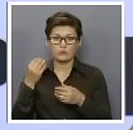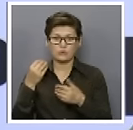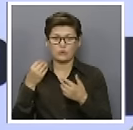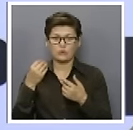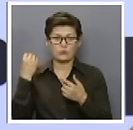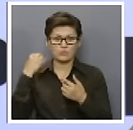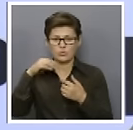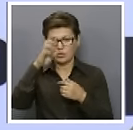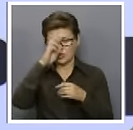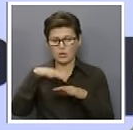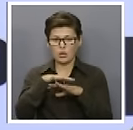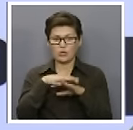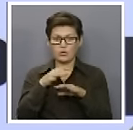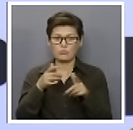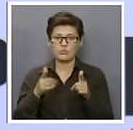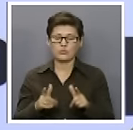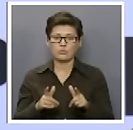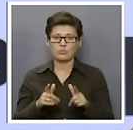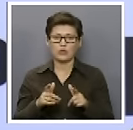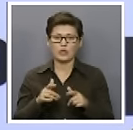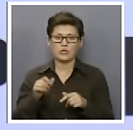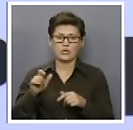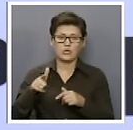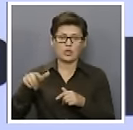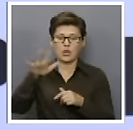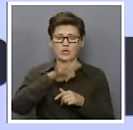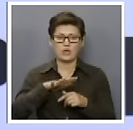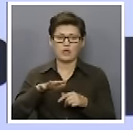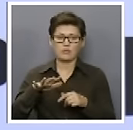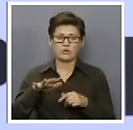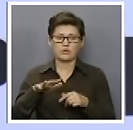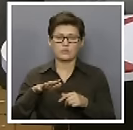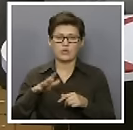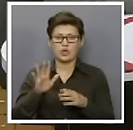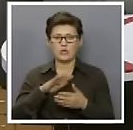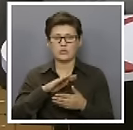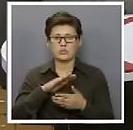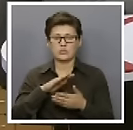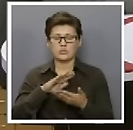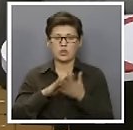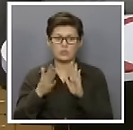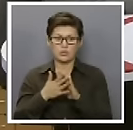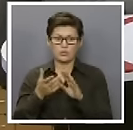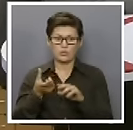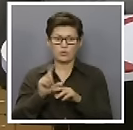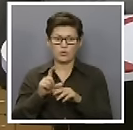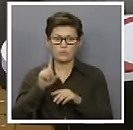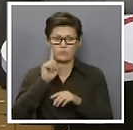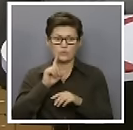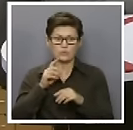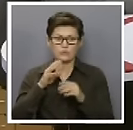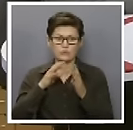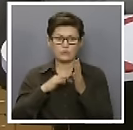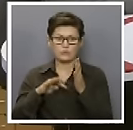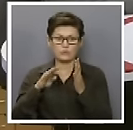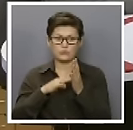болсақ, ол жерде оныңыз рас, географиялық тұрған жағдайы өте ыңғайлы. Біріншіден ол жердің, өйткені